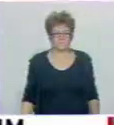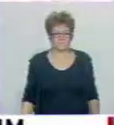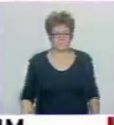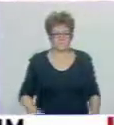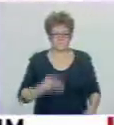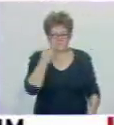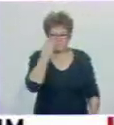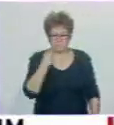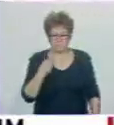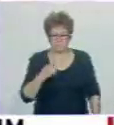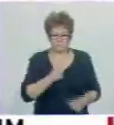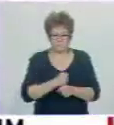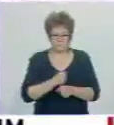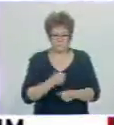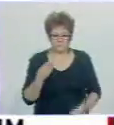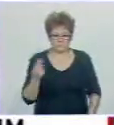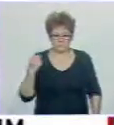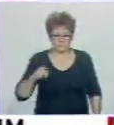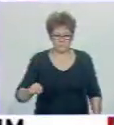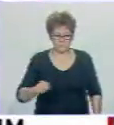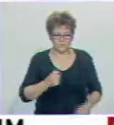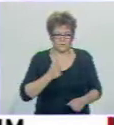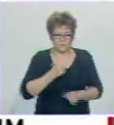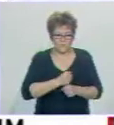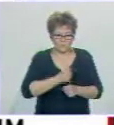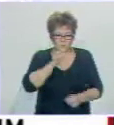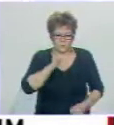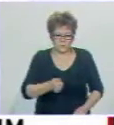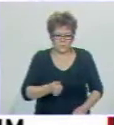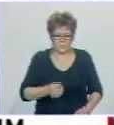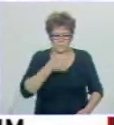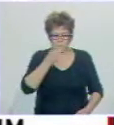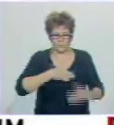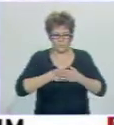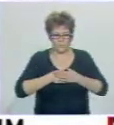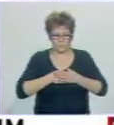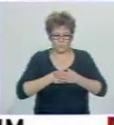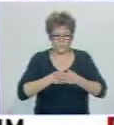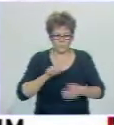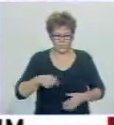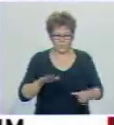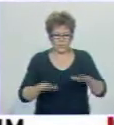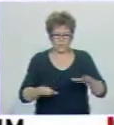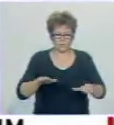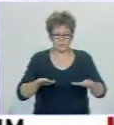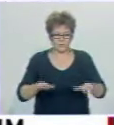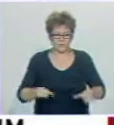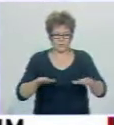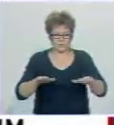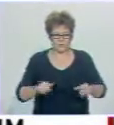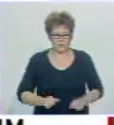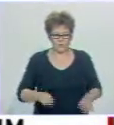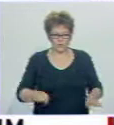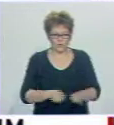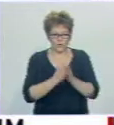Din păcate, pentru un muncitor de 48 de ani nu s-a mai putut face nimic. Acesta a fost declarat mort după efectuarea manevrelor de resuscitare.